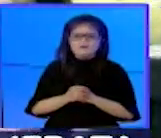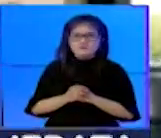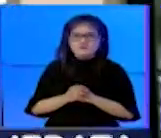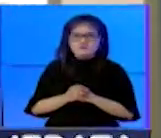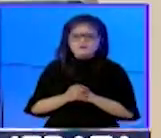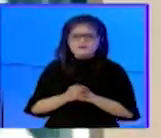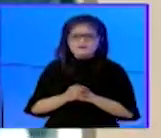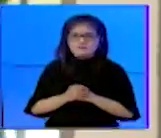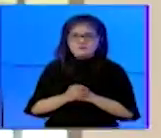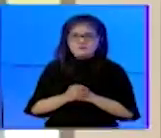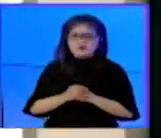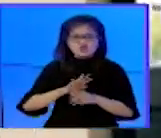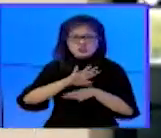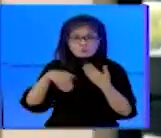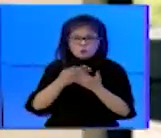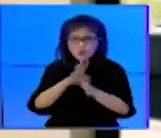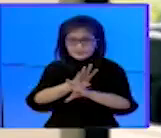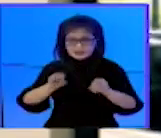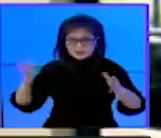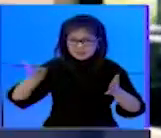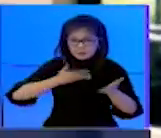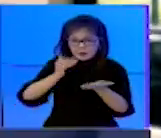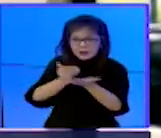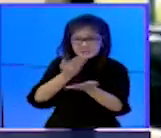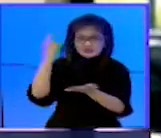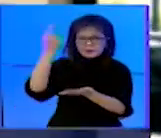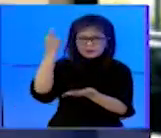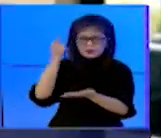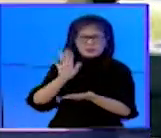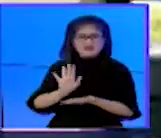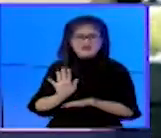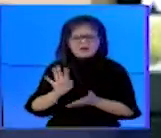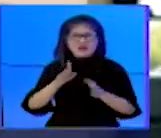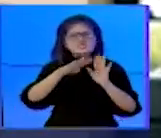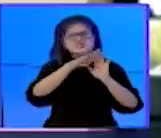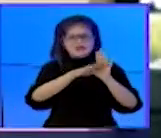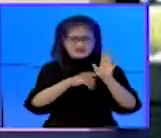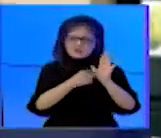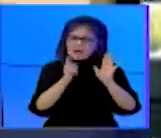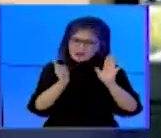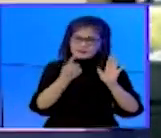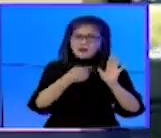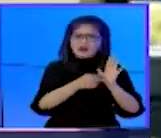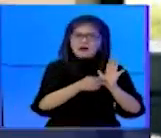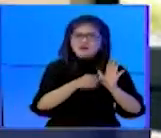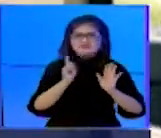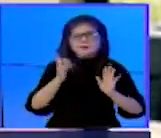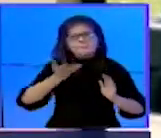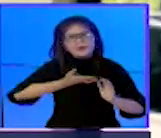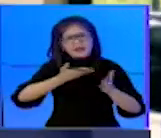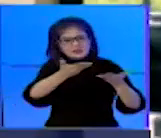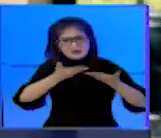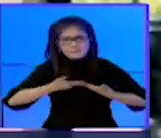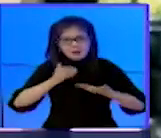Tidak semua karyawan bisa menerima subsidi gaji. Sejumlah kriteria juga harus ada bagi mereka penerima subsidi gaji.